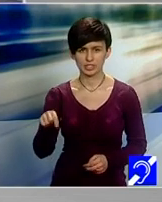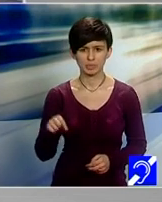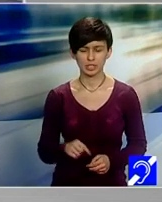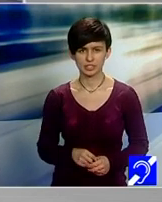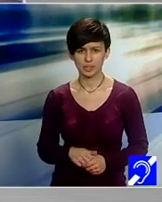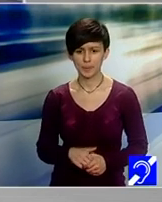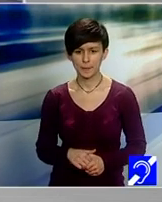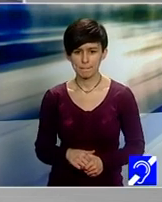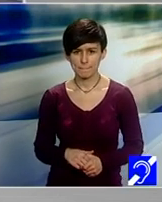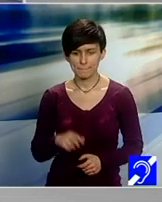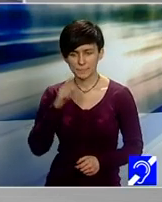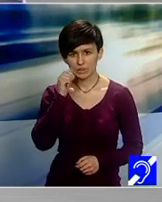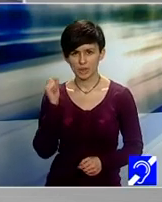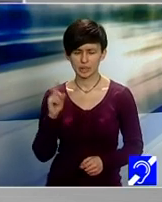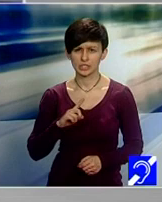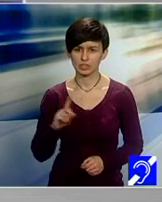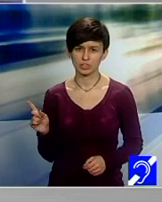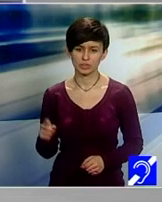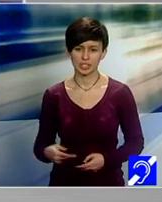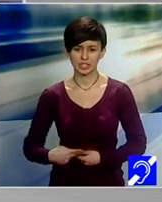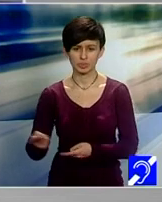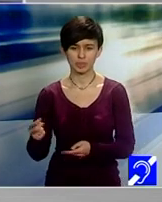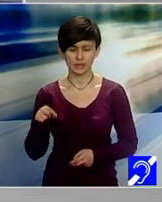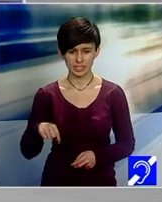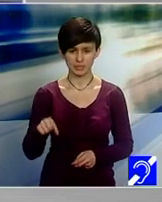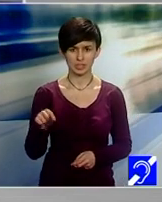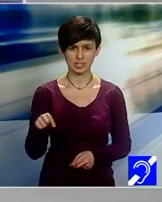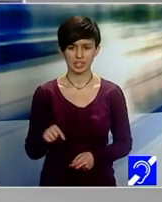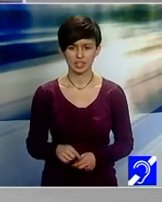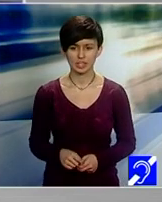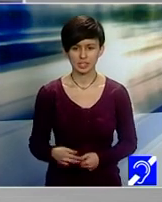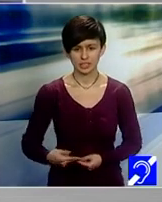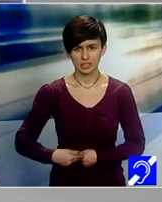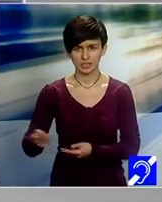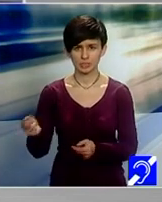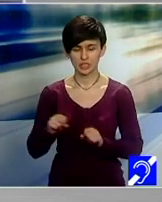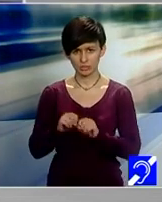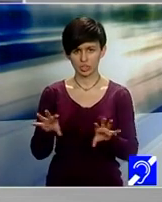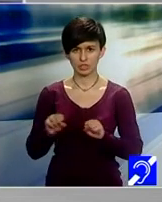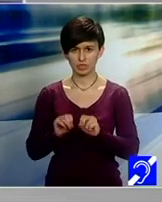plic, nu trimitem doar semințele propriu-zise, ci trimitem și informații care